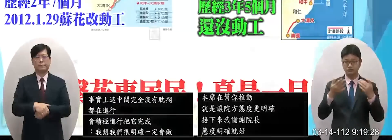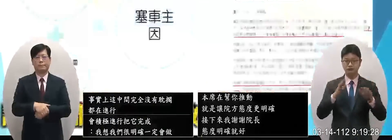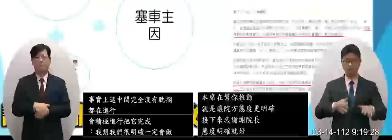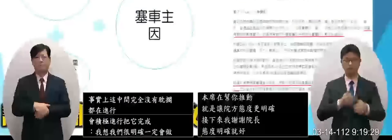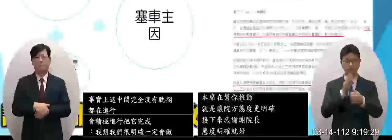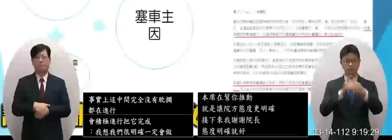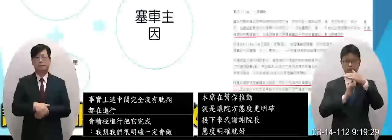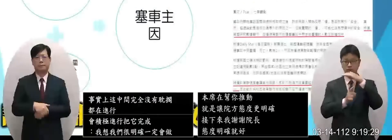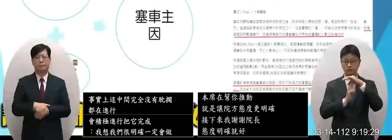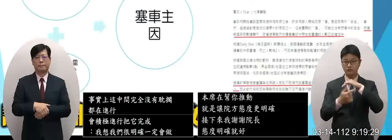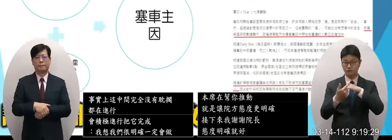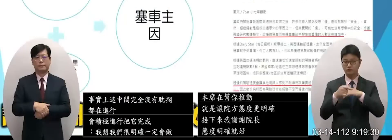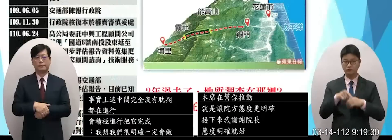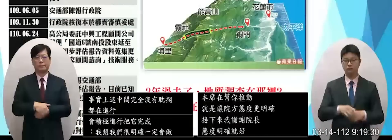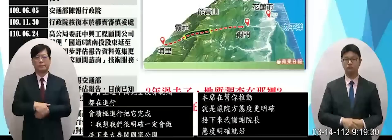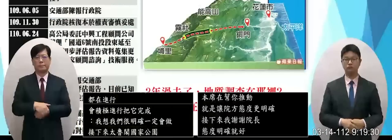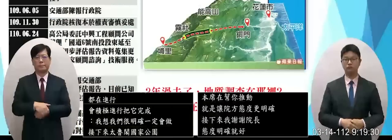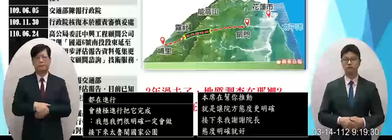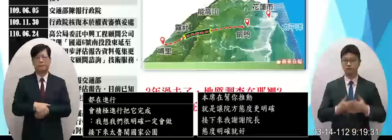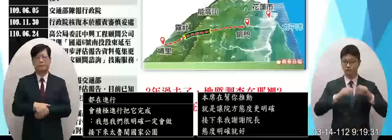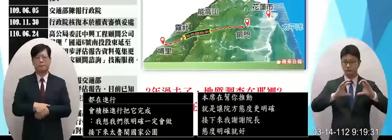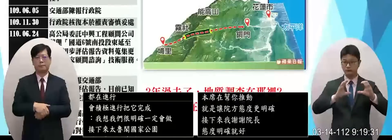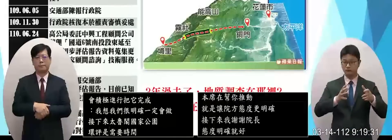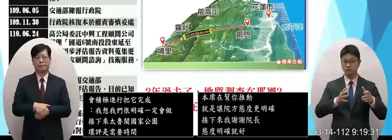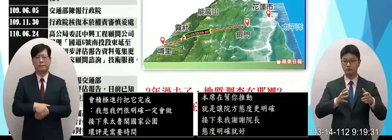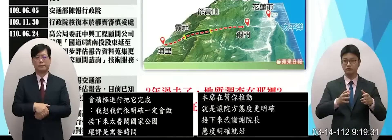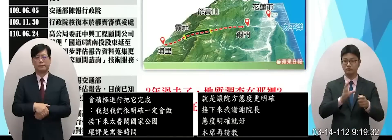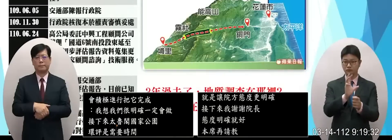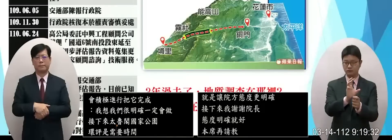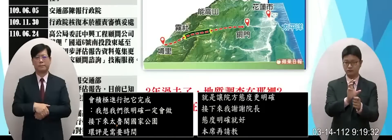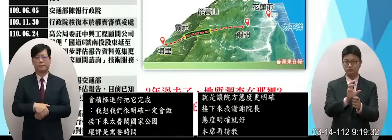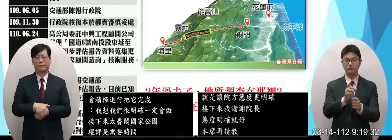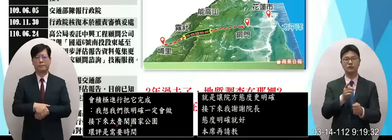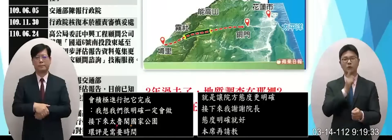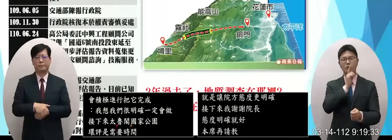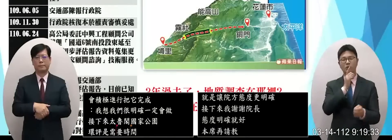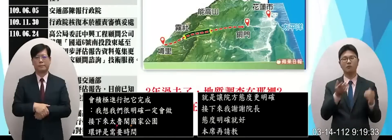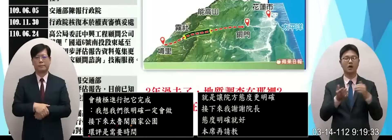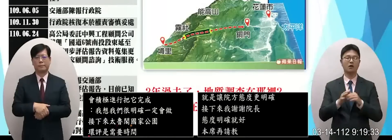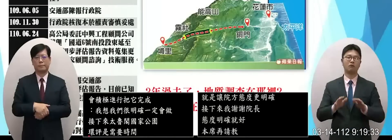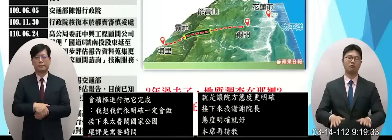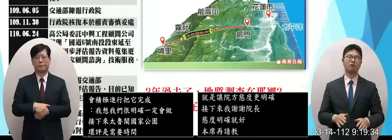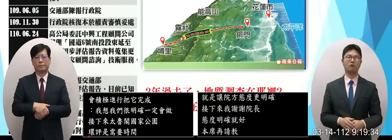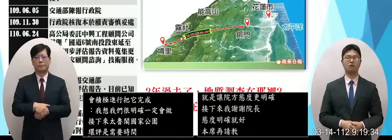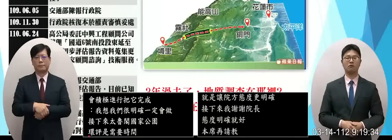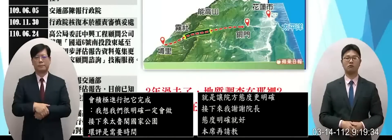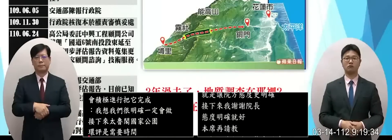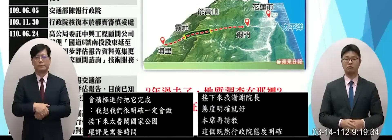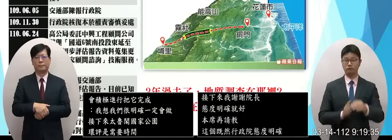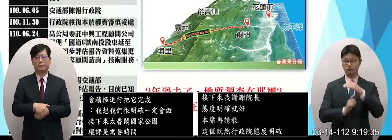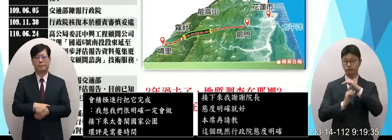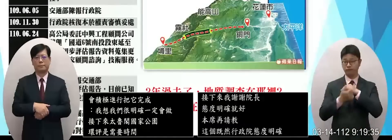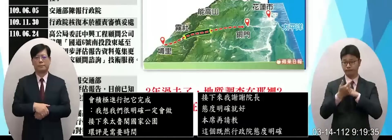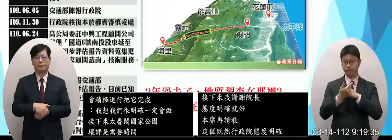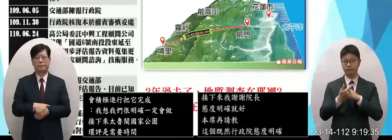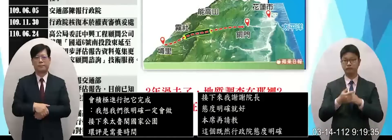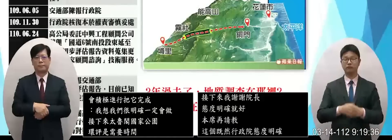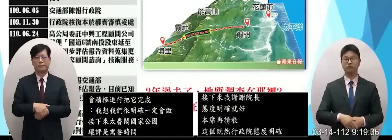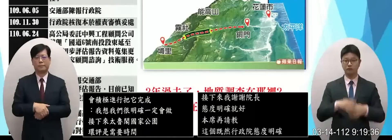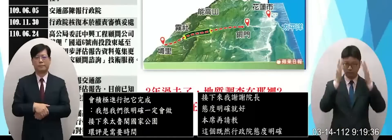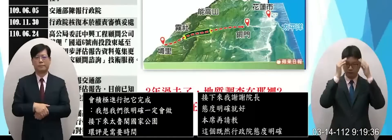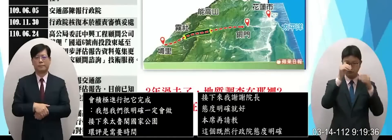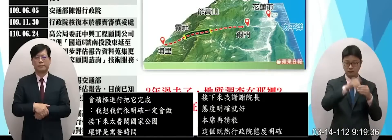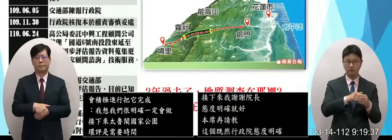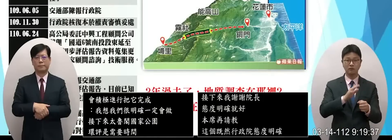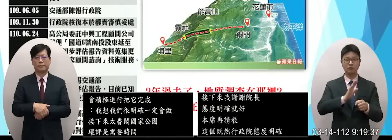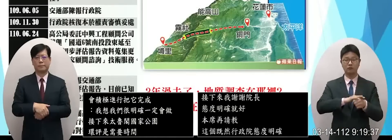号，这一条是从民国大概80年讲到现在。国道六号就是南投